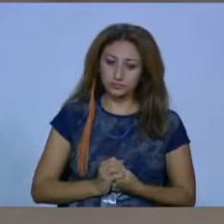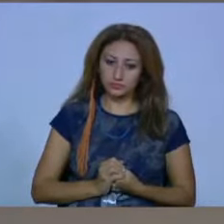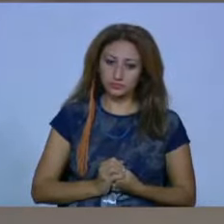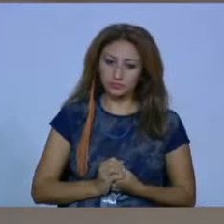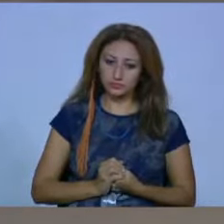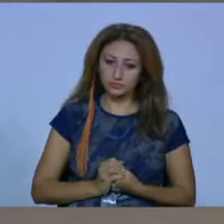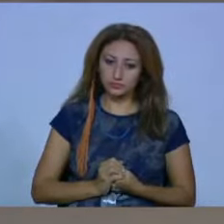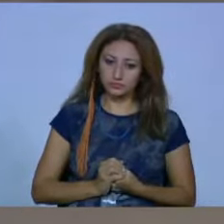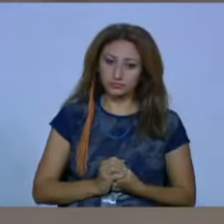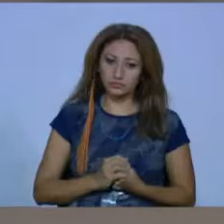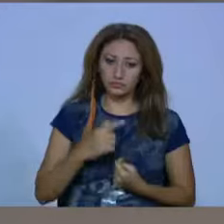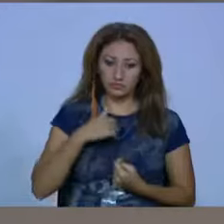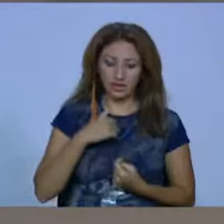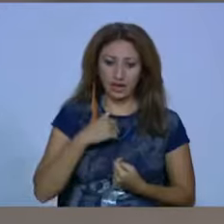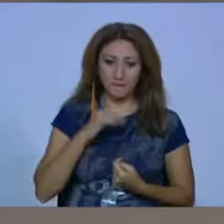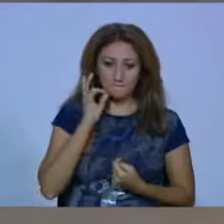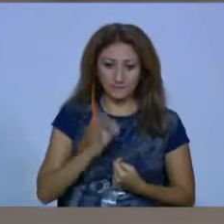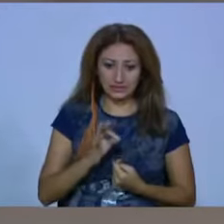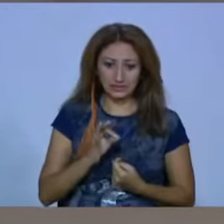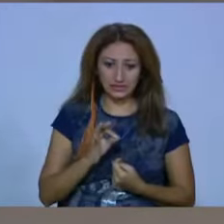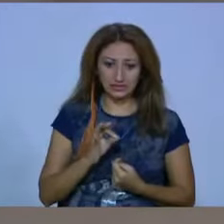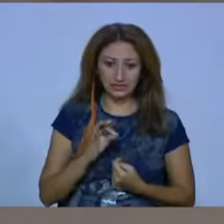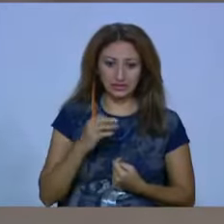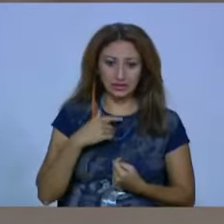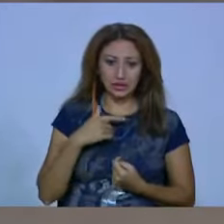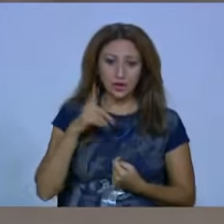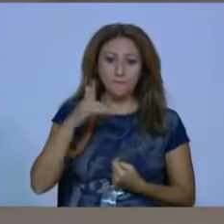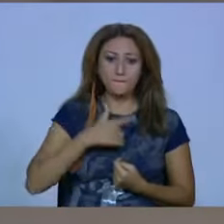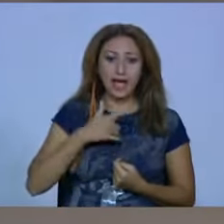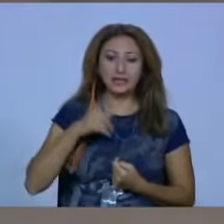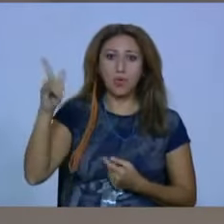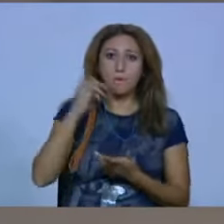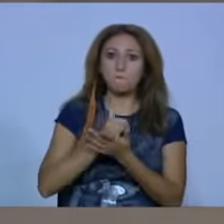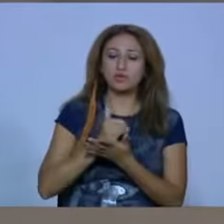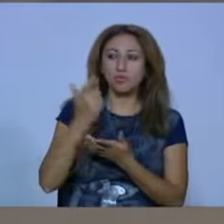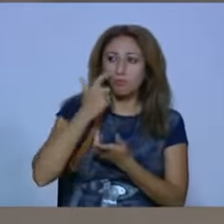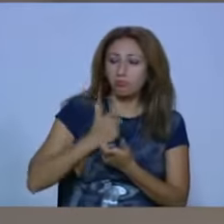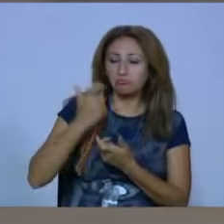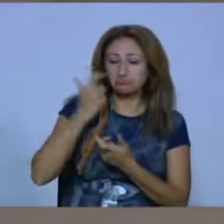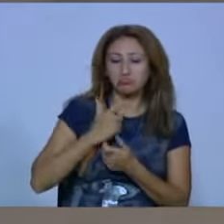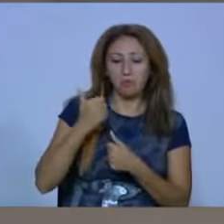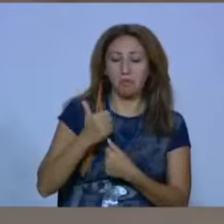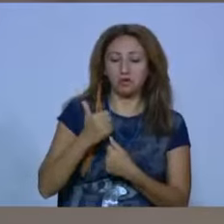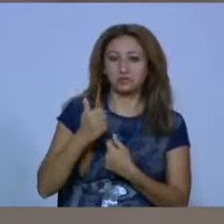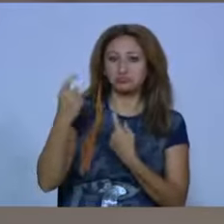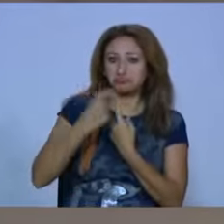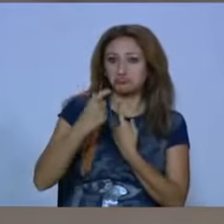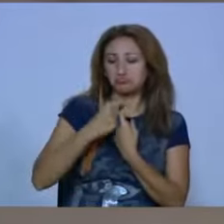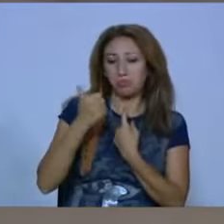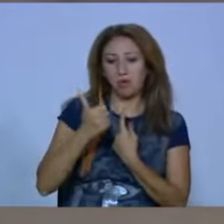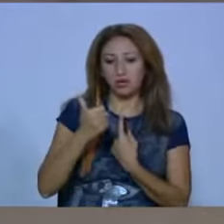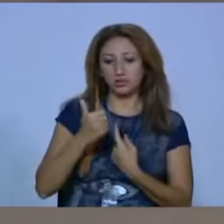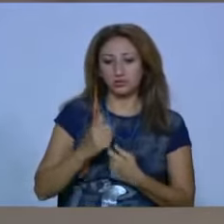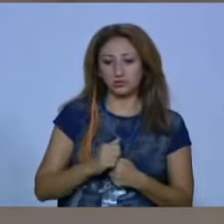يعني بالذات انا يعني، انا بالنسبه له كنت بحس ان هو مسؤول عني، ورغم هو احيانا كان يتعامل معايا